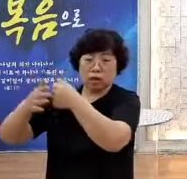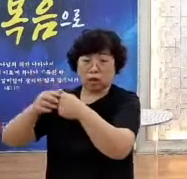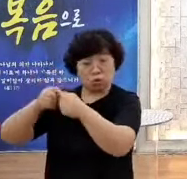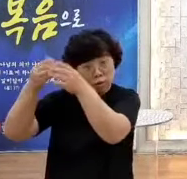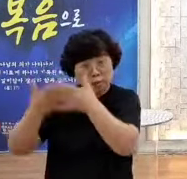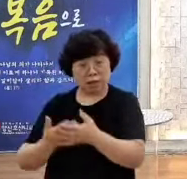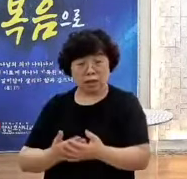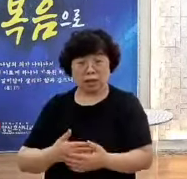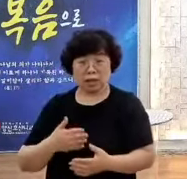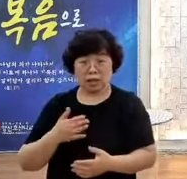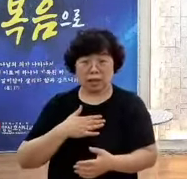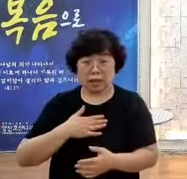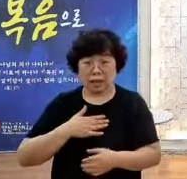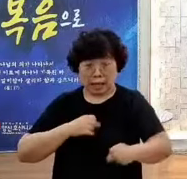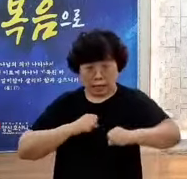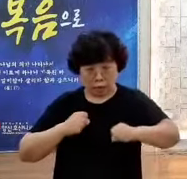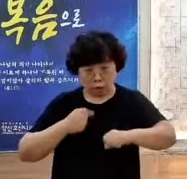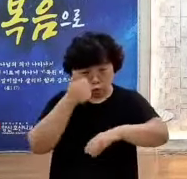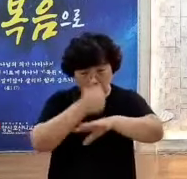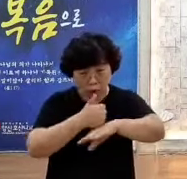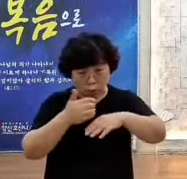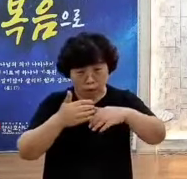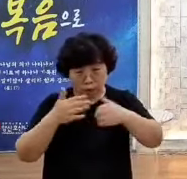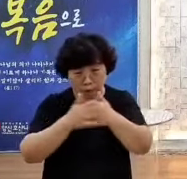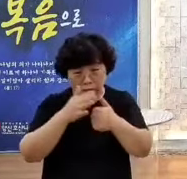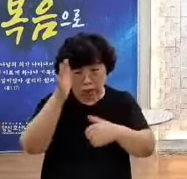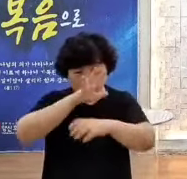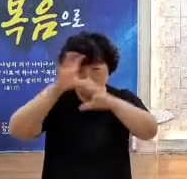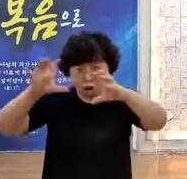여러분 구원관에 있어서 내가 천국 가겠나?